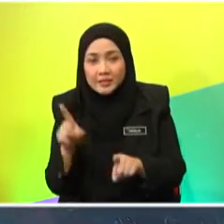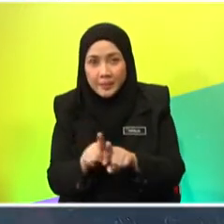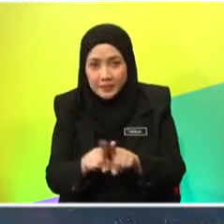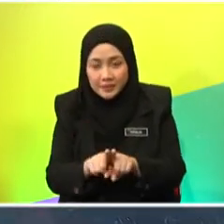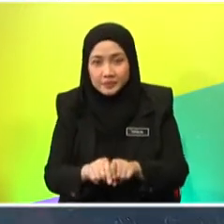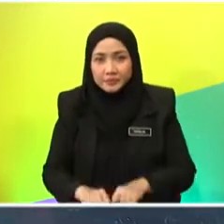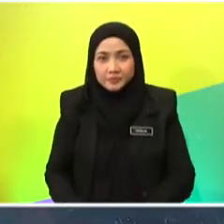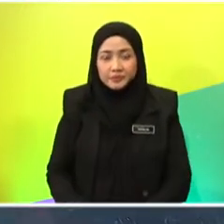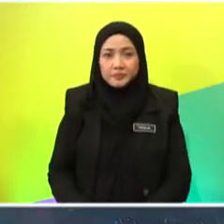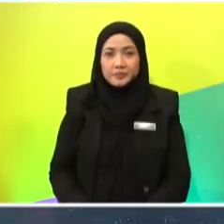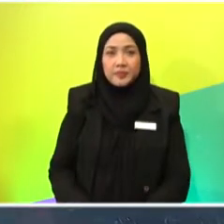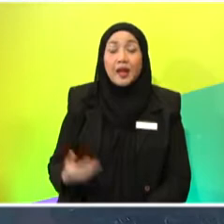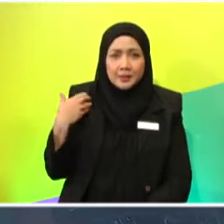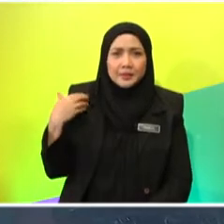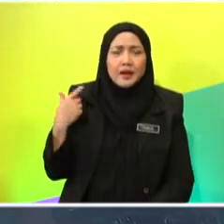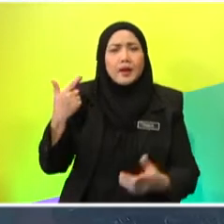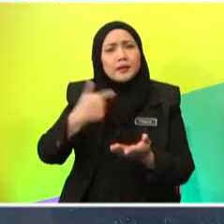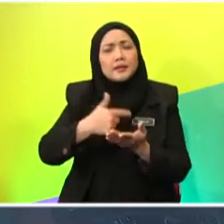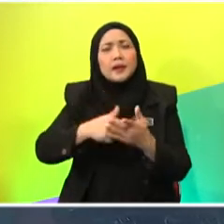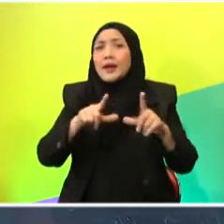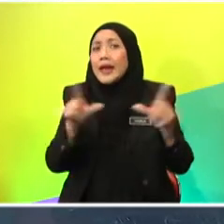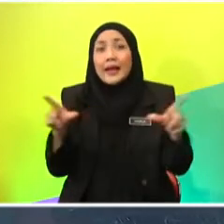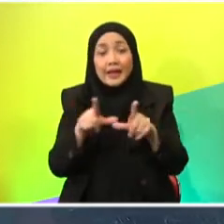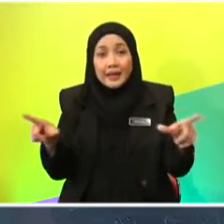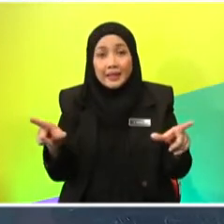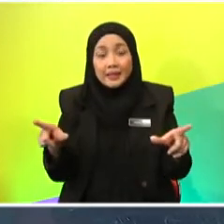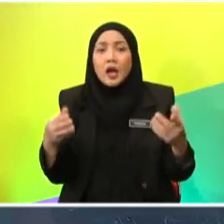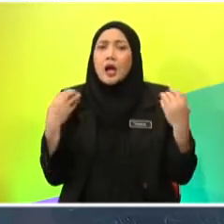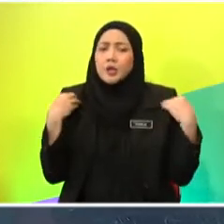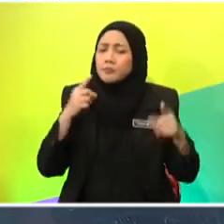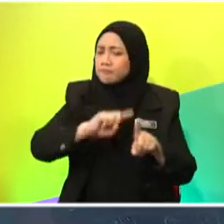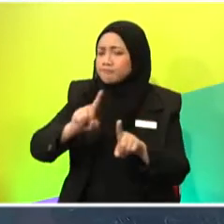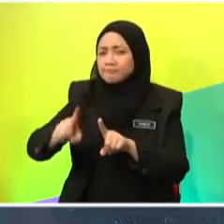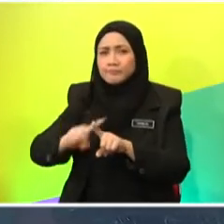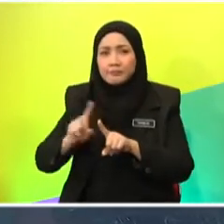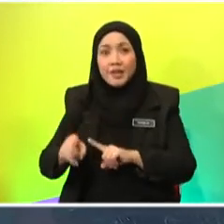letak-letak lagi ya lain-lain ataupun